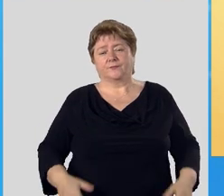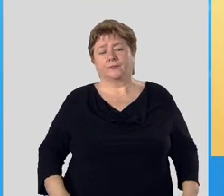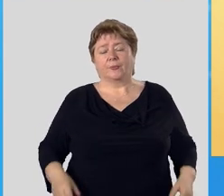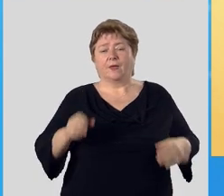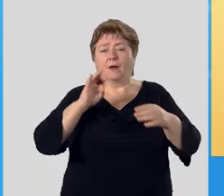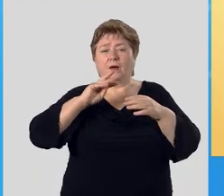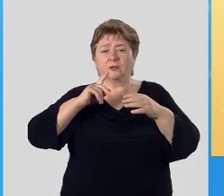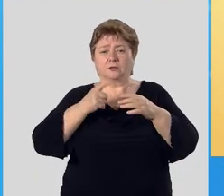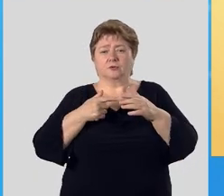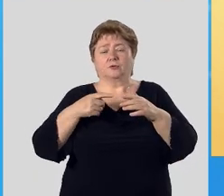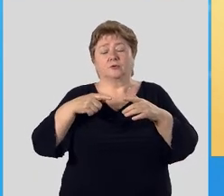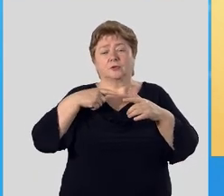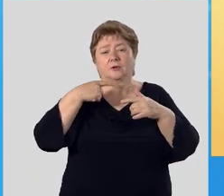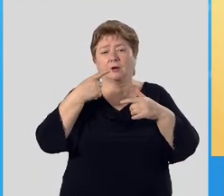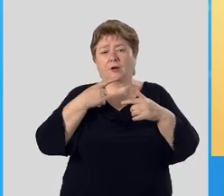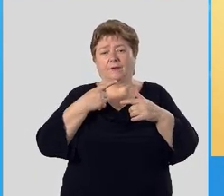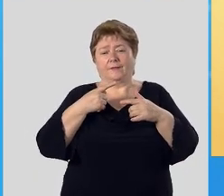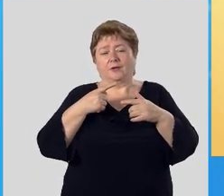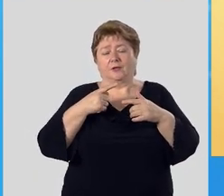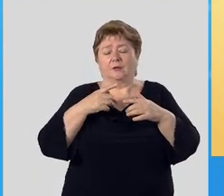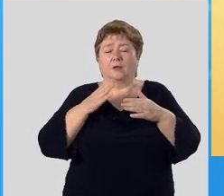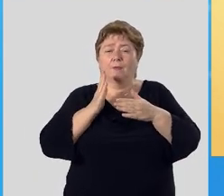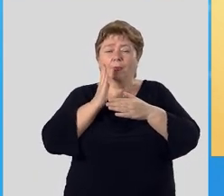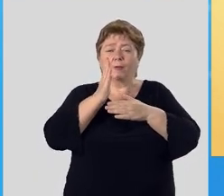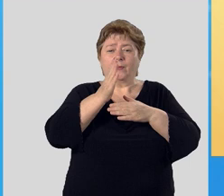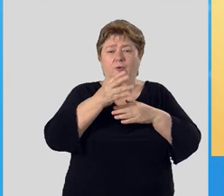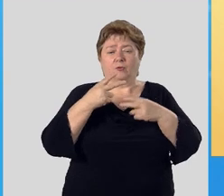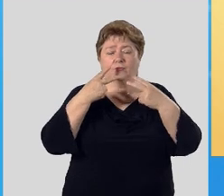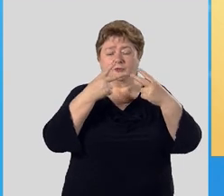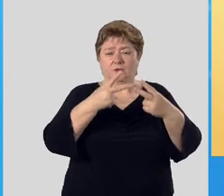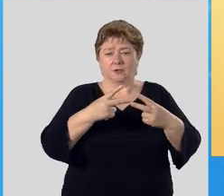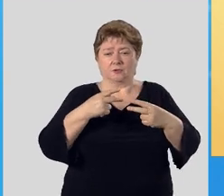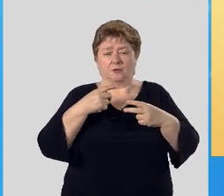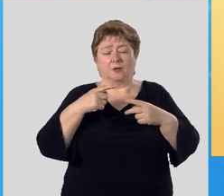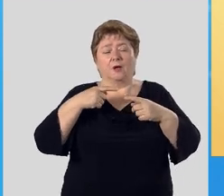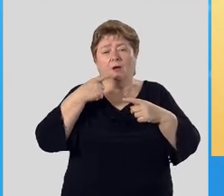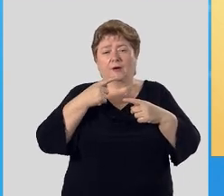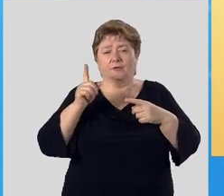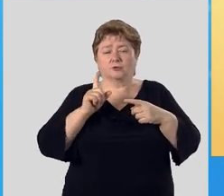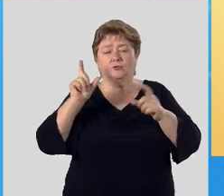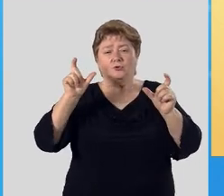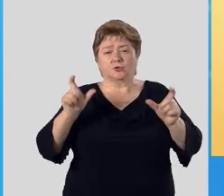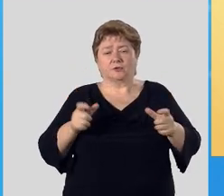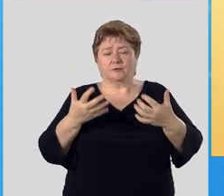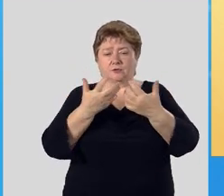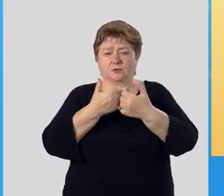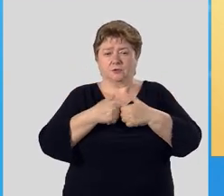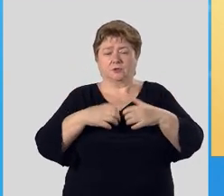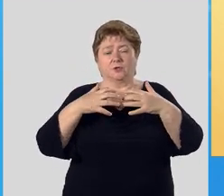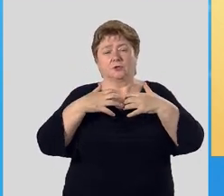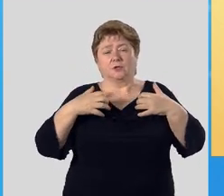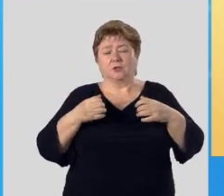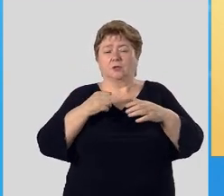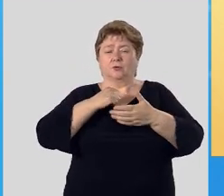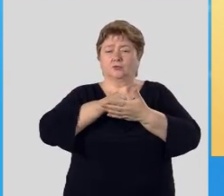аристотель придерживался более прогрессивных взглядов он причислил человека к животным и